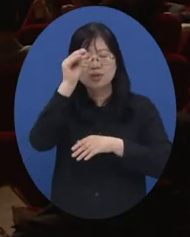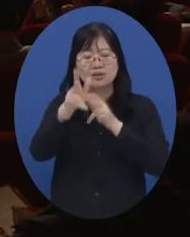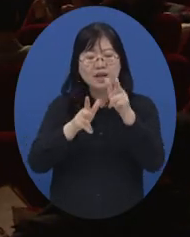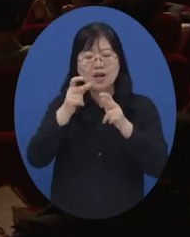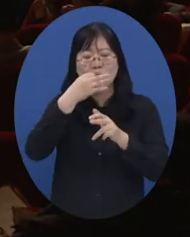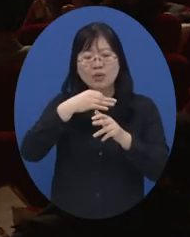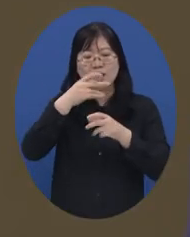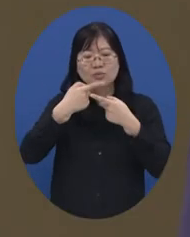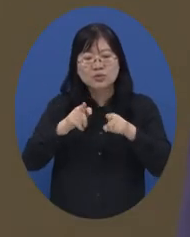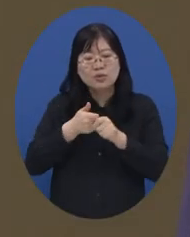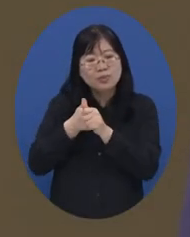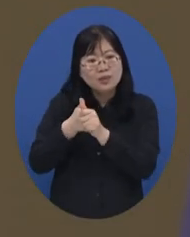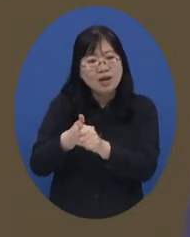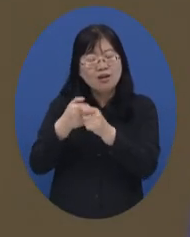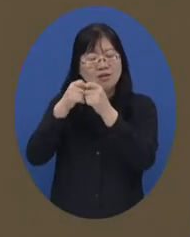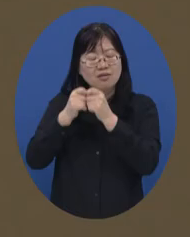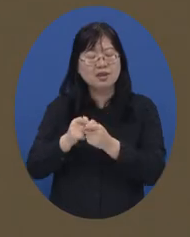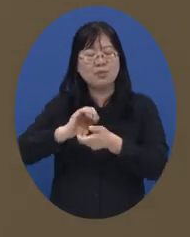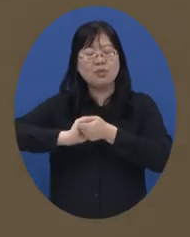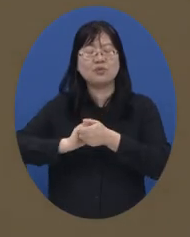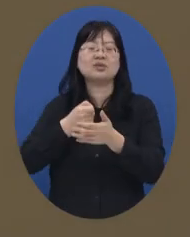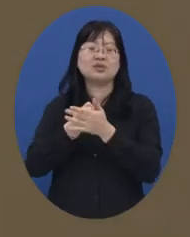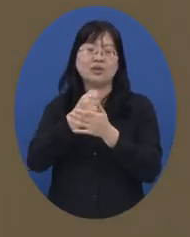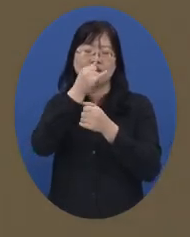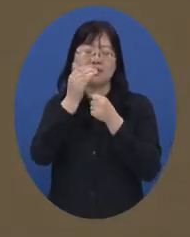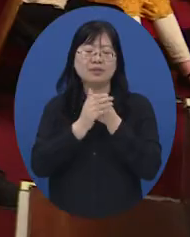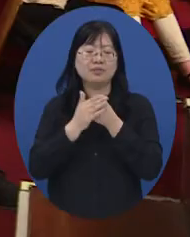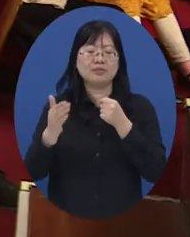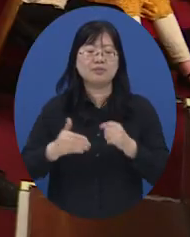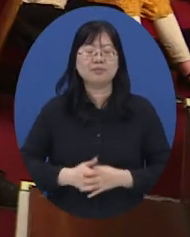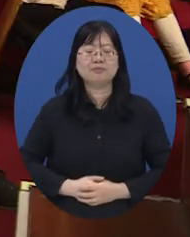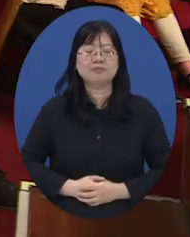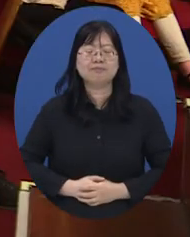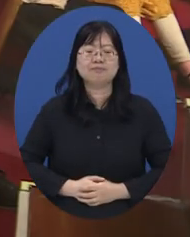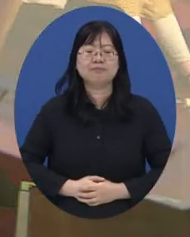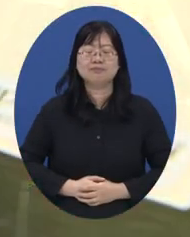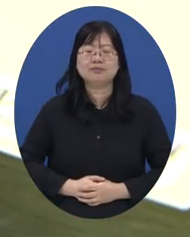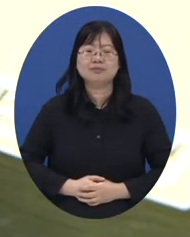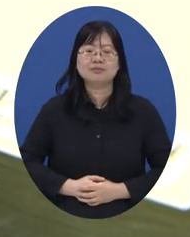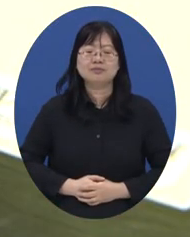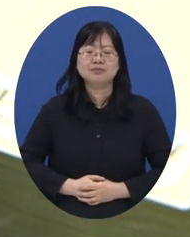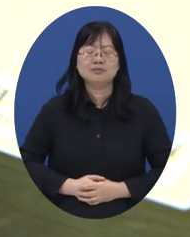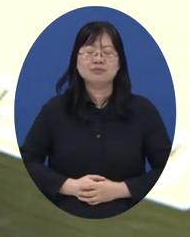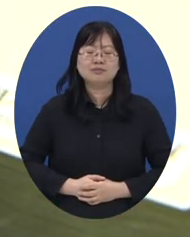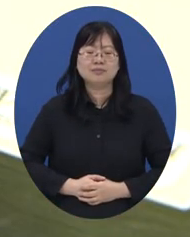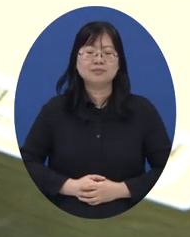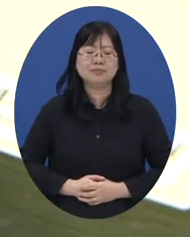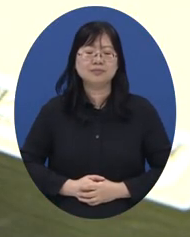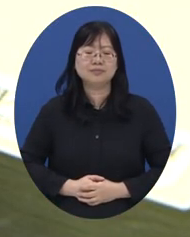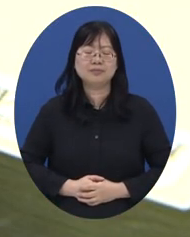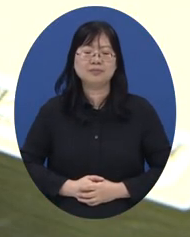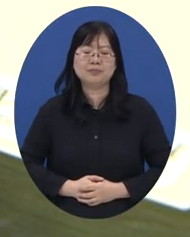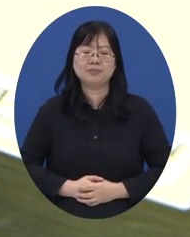효과 분석에 따라 구체적인 범위가 정해집니다. 경기지TV 최지연입니다.